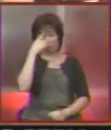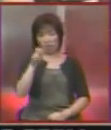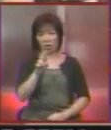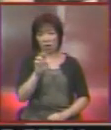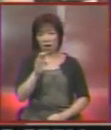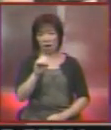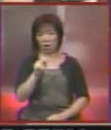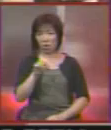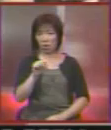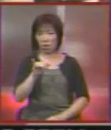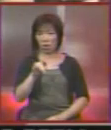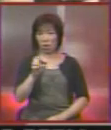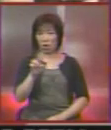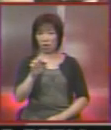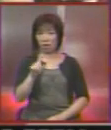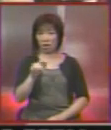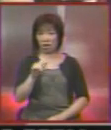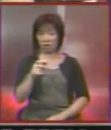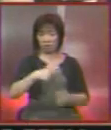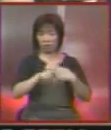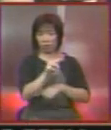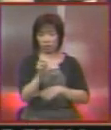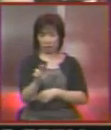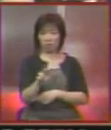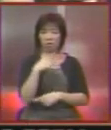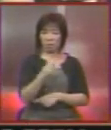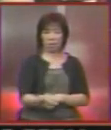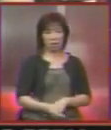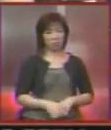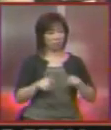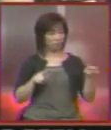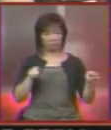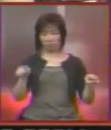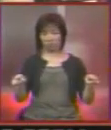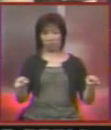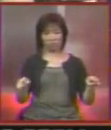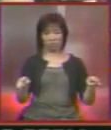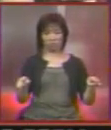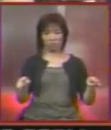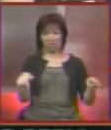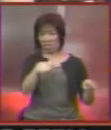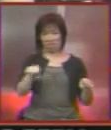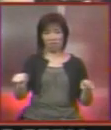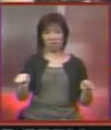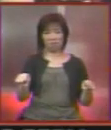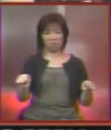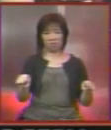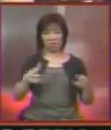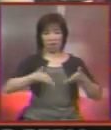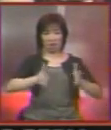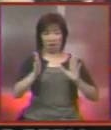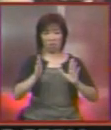Nowhere in the rules is a member of the prosecution or the defense